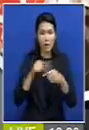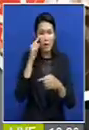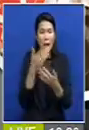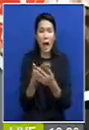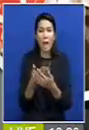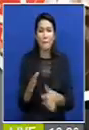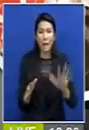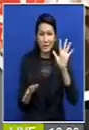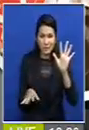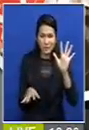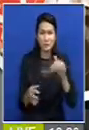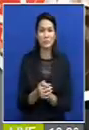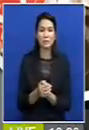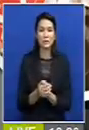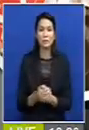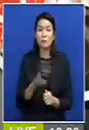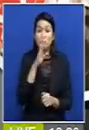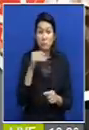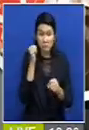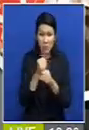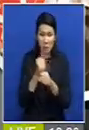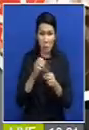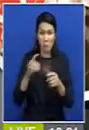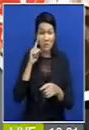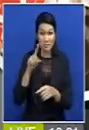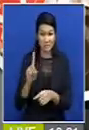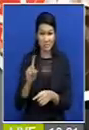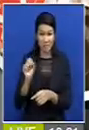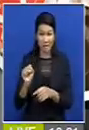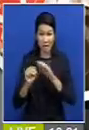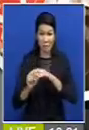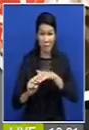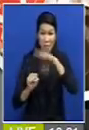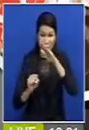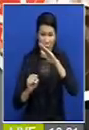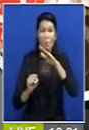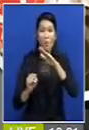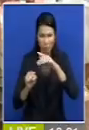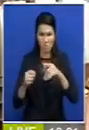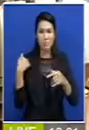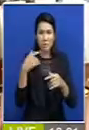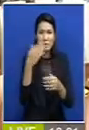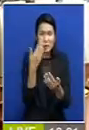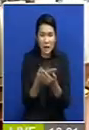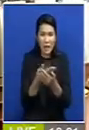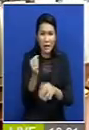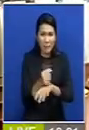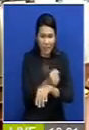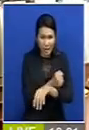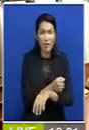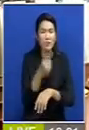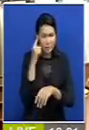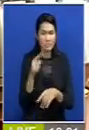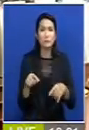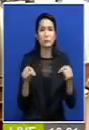เกิน5บาทต่อครั้งและถ้าเกิดว่ามีการทำธุรกรรมกันมากกว่า 100,000 บาทขึ้นไปเขาก็จะมีการคิดวงเงินนะ